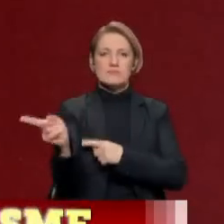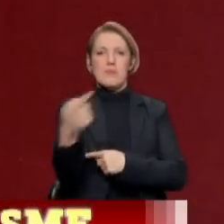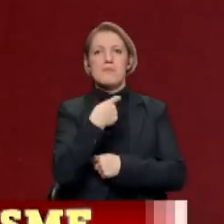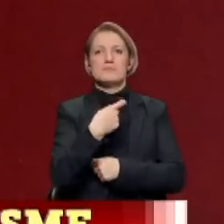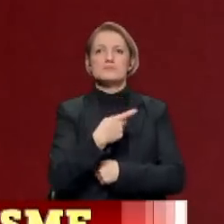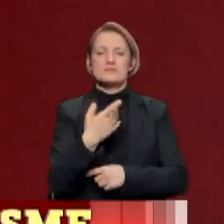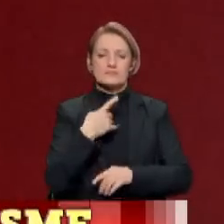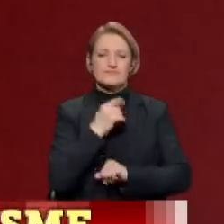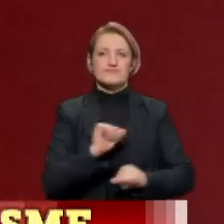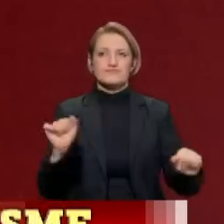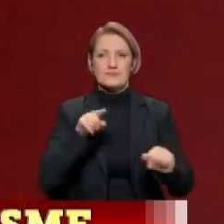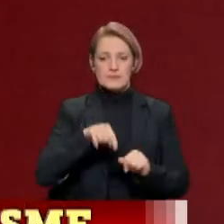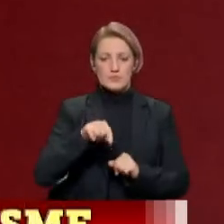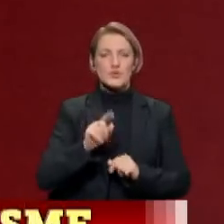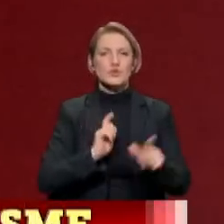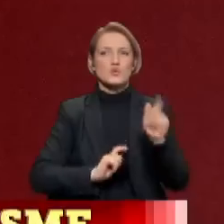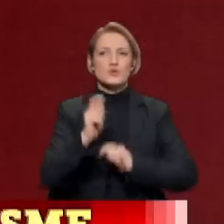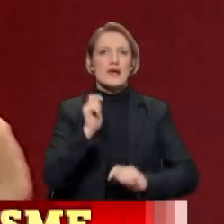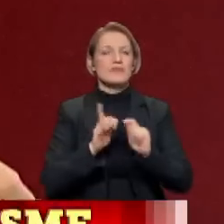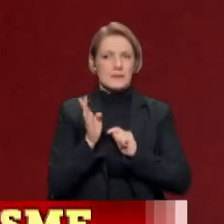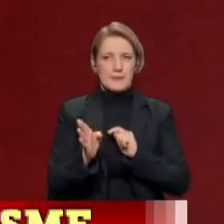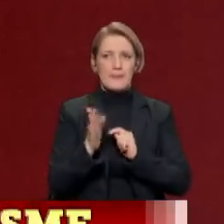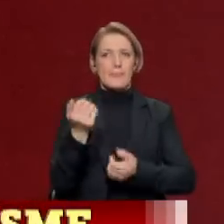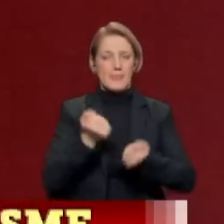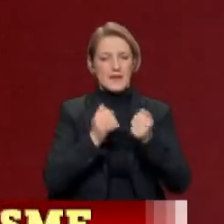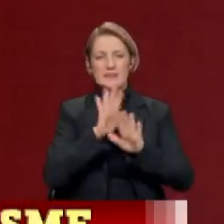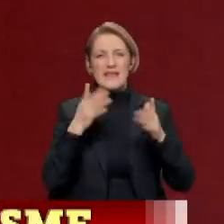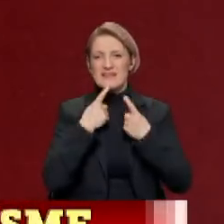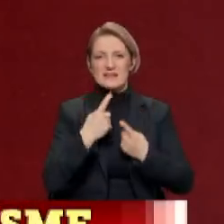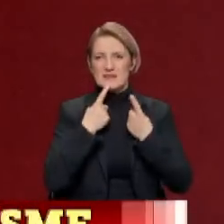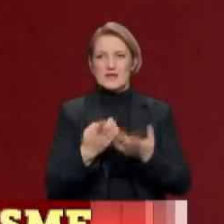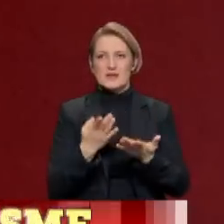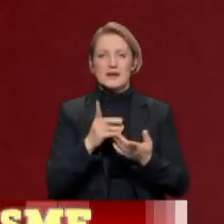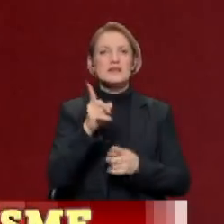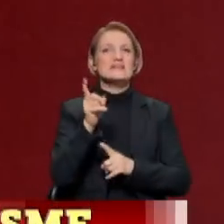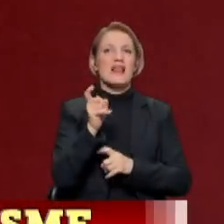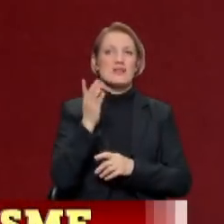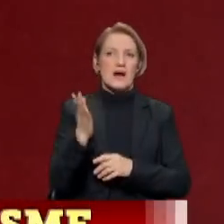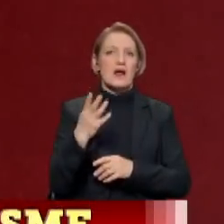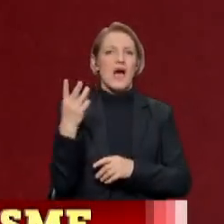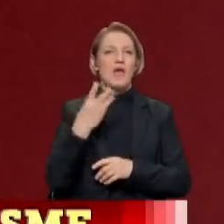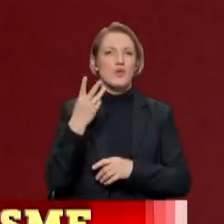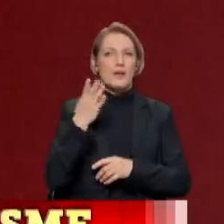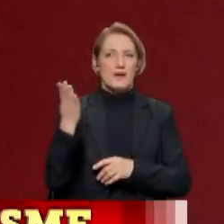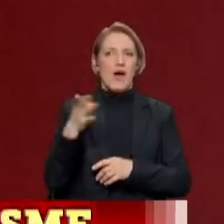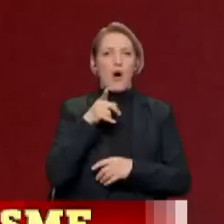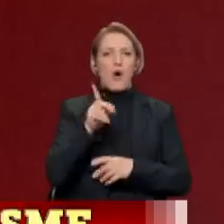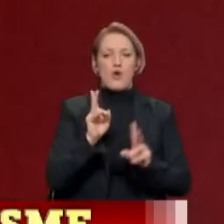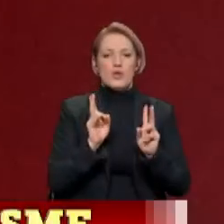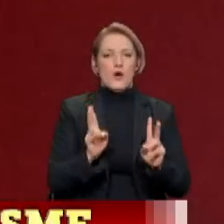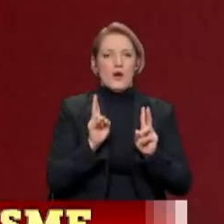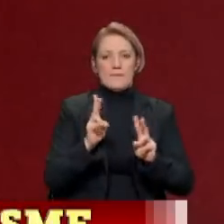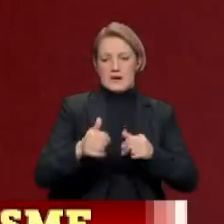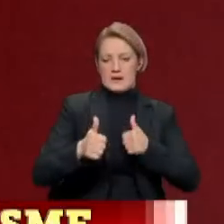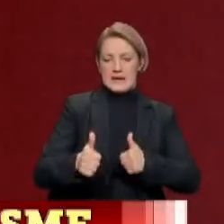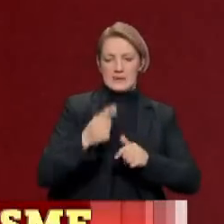kendisini vuruyor. Yani bugün kullandığı malzemeler, manivelalar, araçlar ne derseniz deyin, silahlar. Erdoğan o normal bir